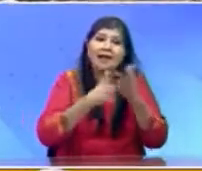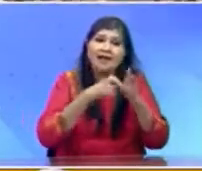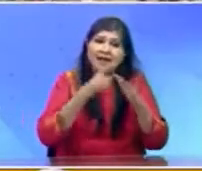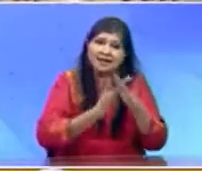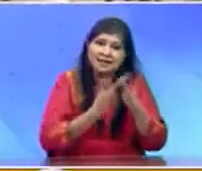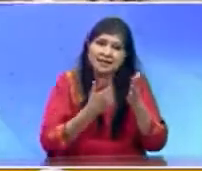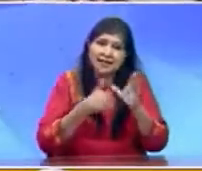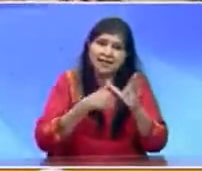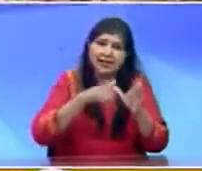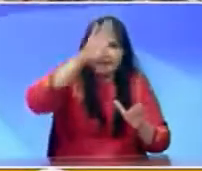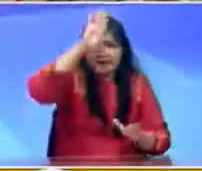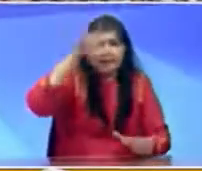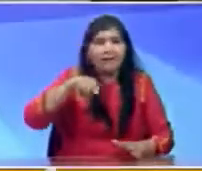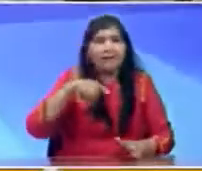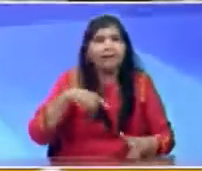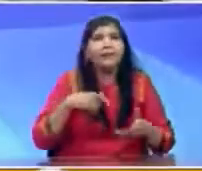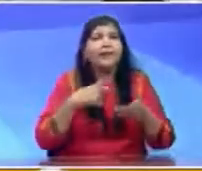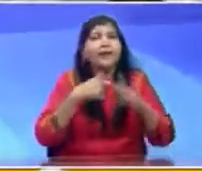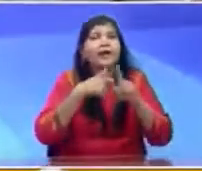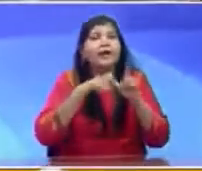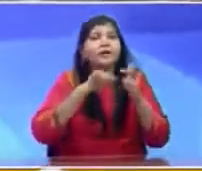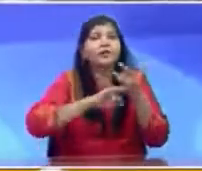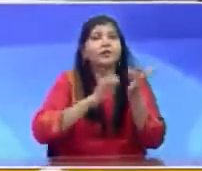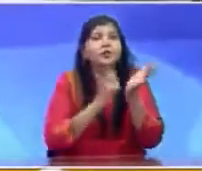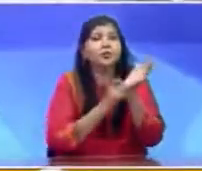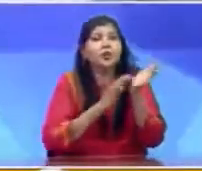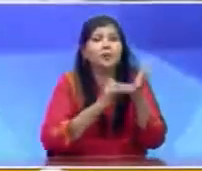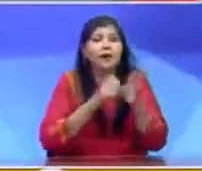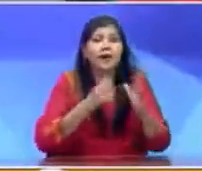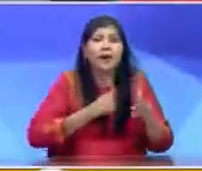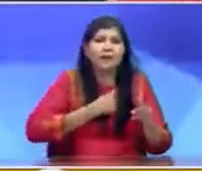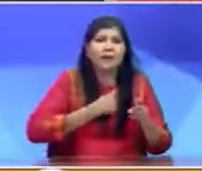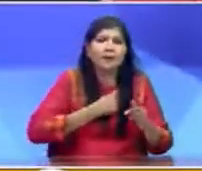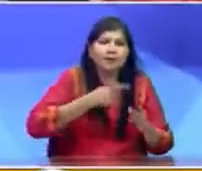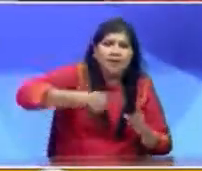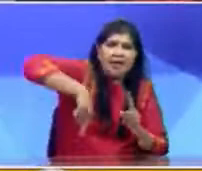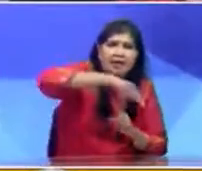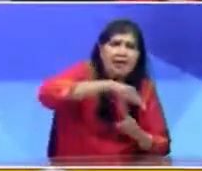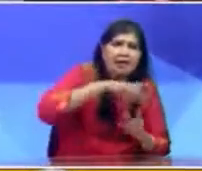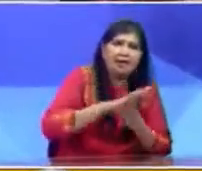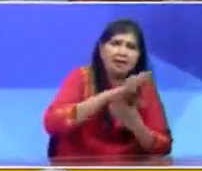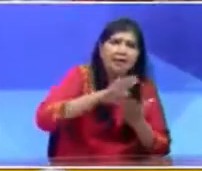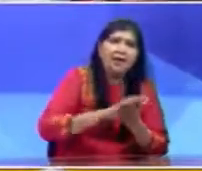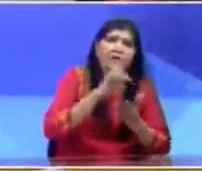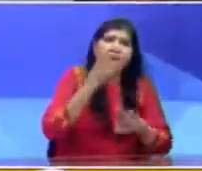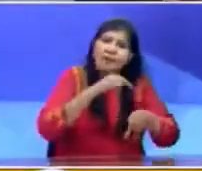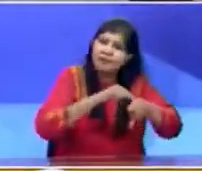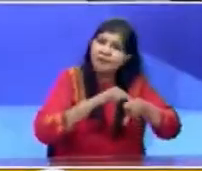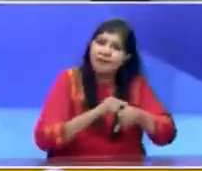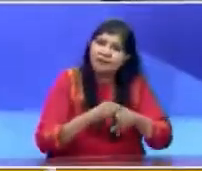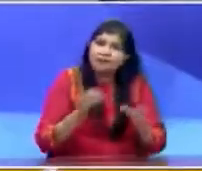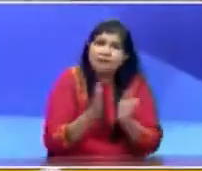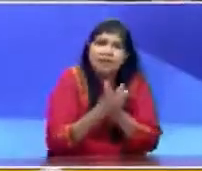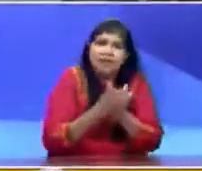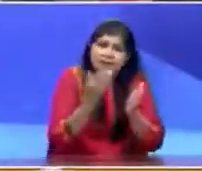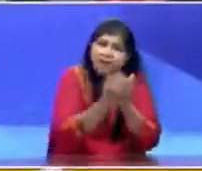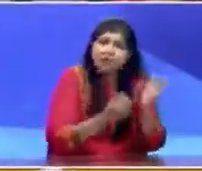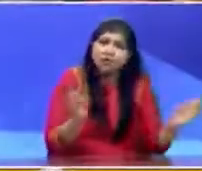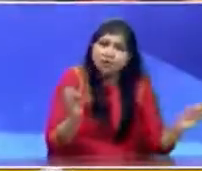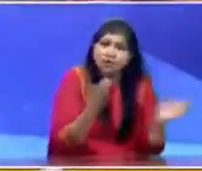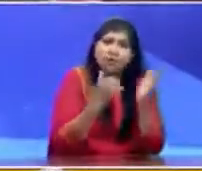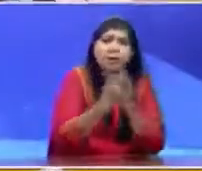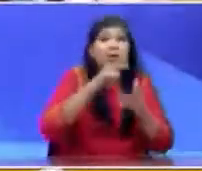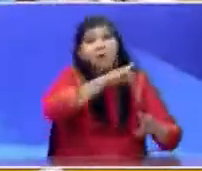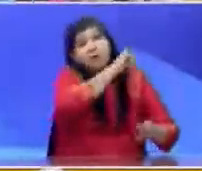कासूमरा और बालून ने अपनी अपनी राजधानी में पहली बार ये आयोजन किए थे। तब